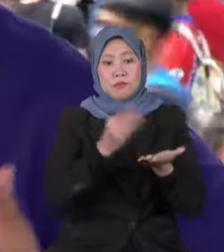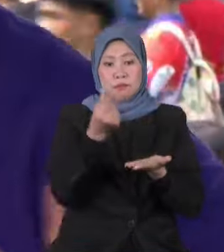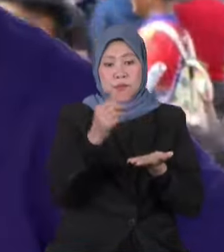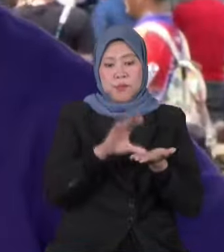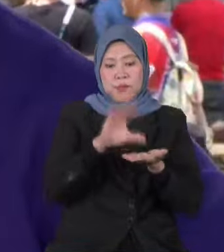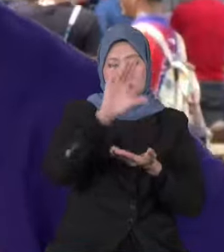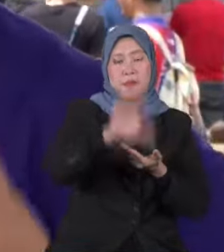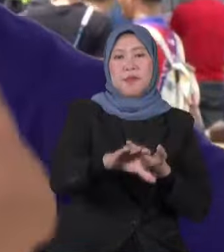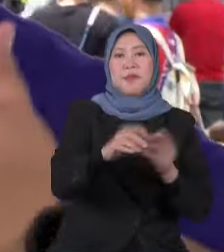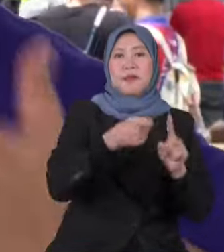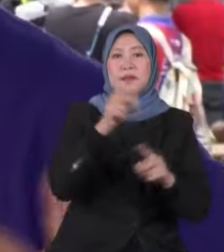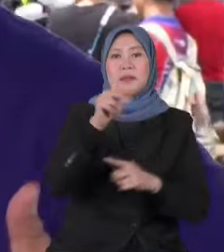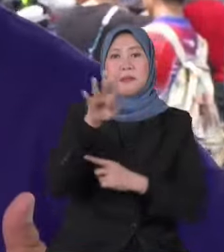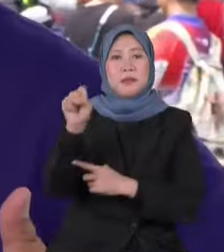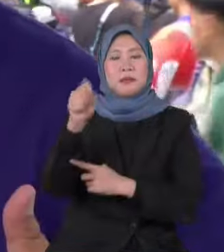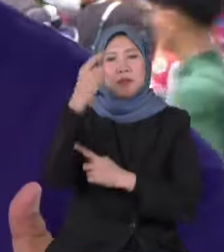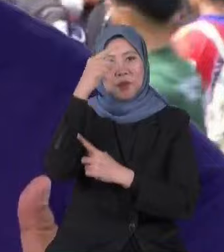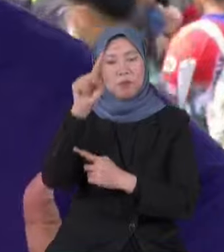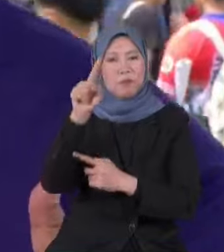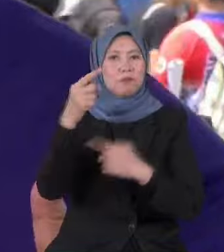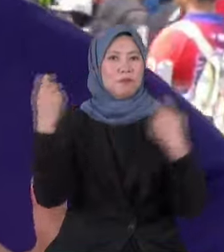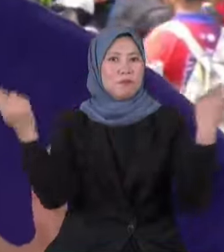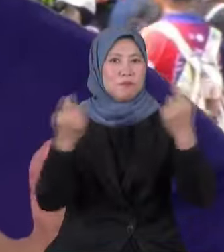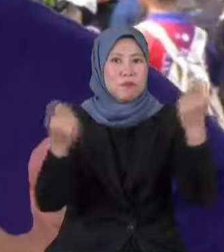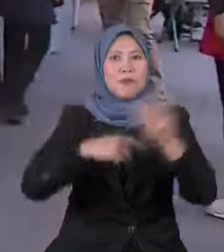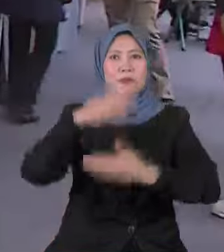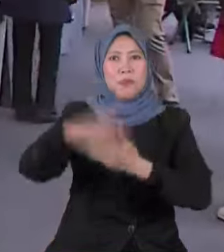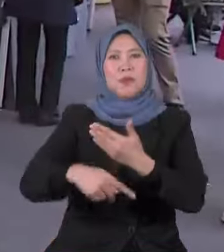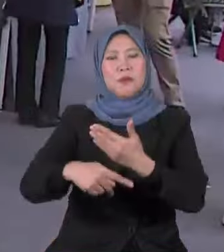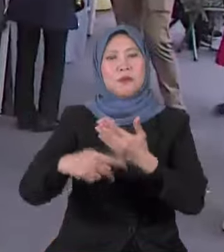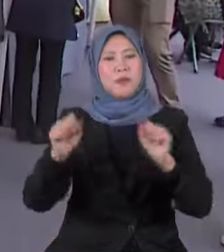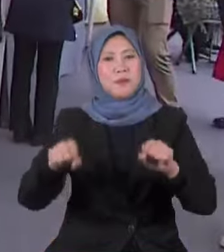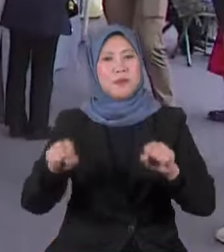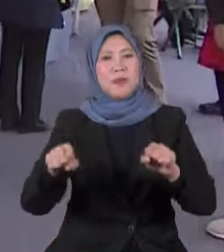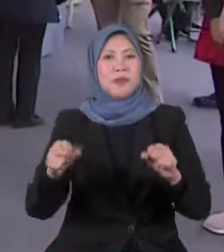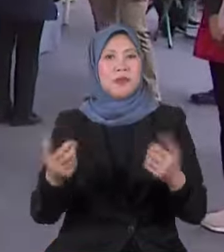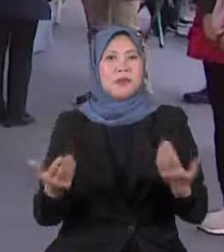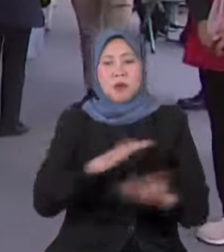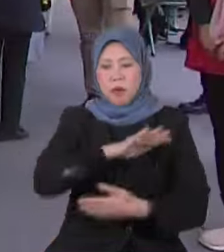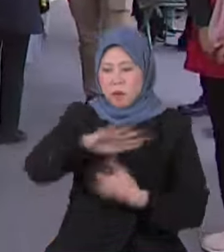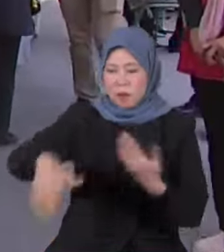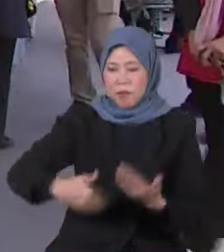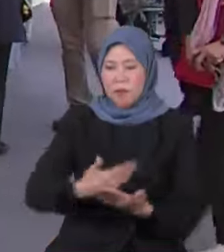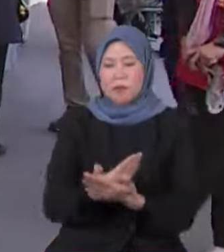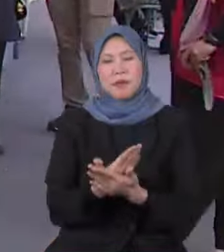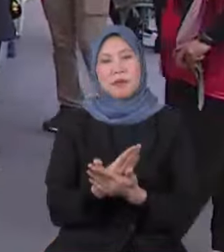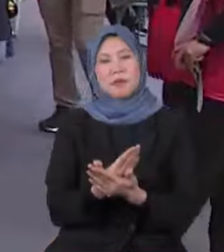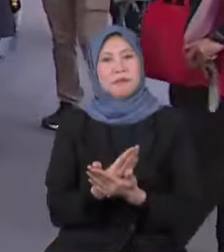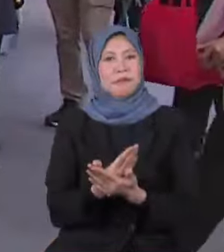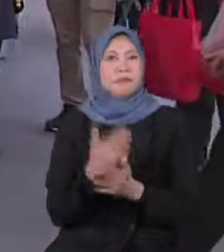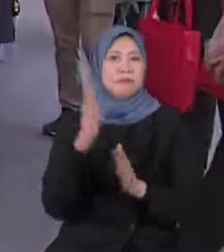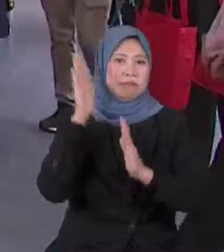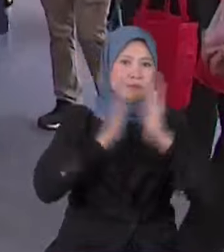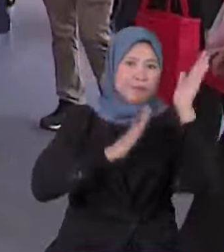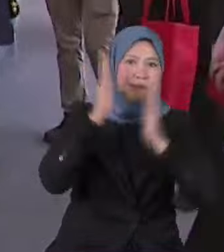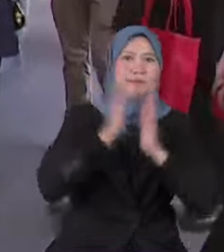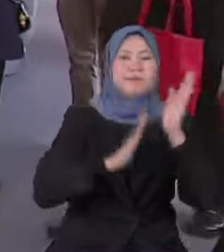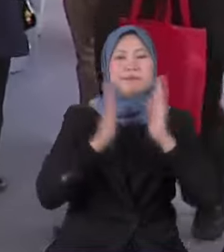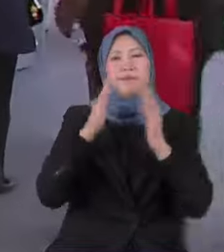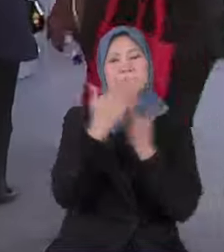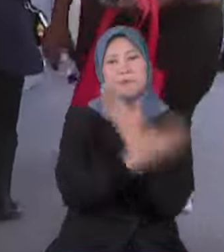Belia dan Sukan untuk kita semarakkan Hari Belia biar dirasai di semua pelusuk tanah air kita. Dan